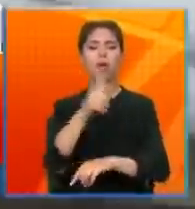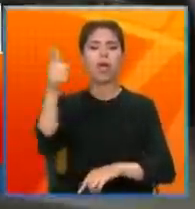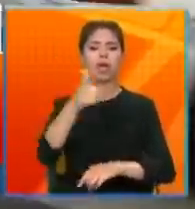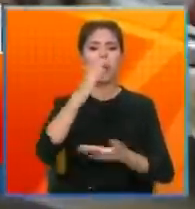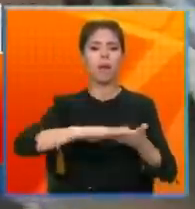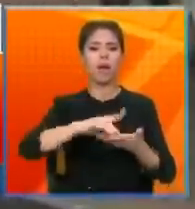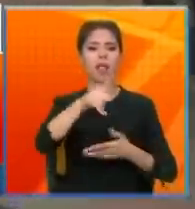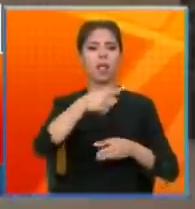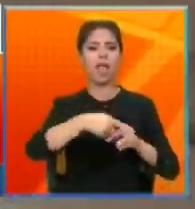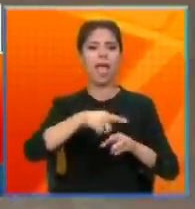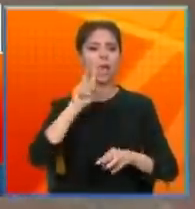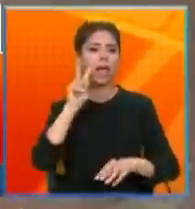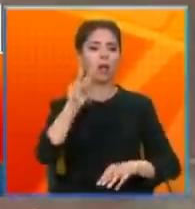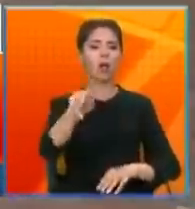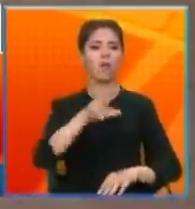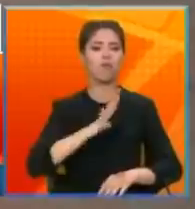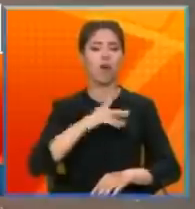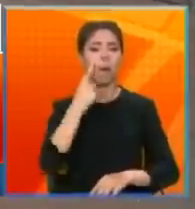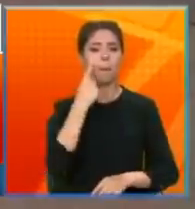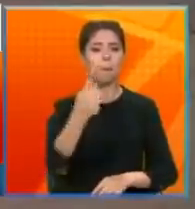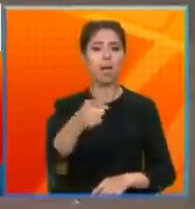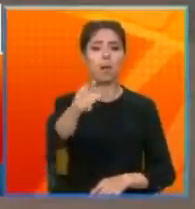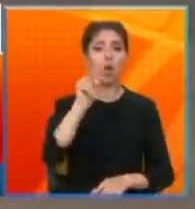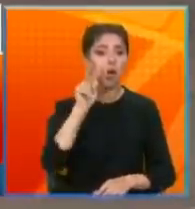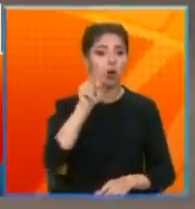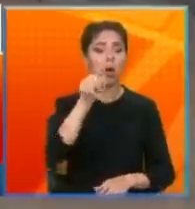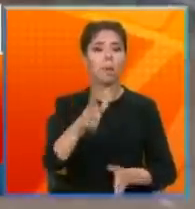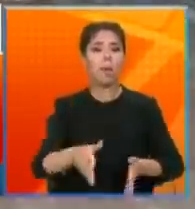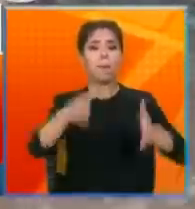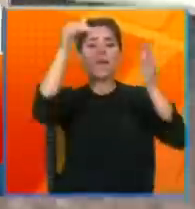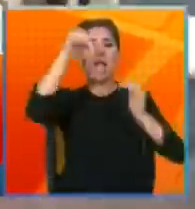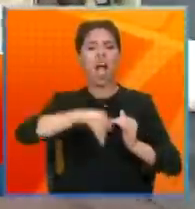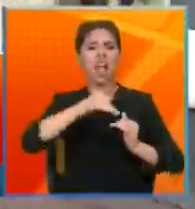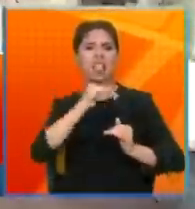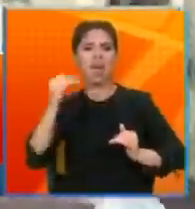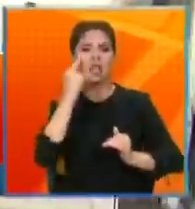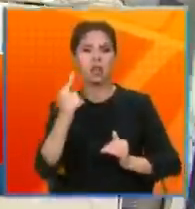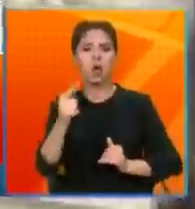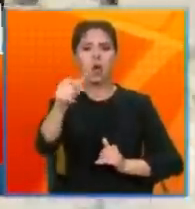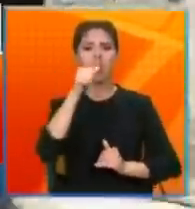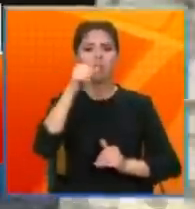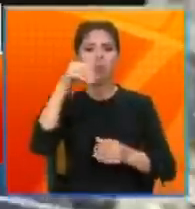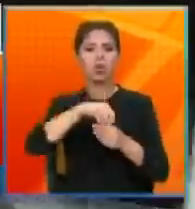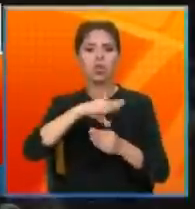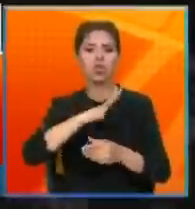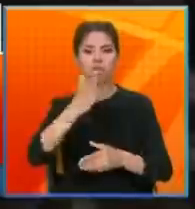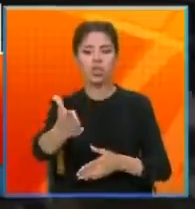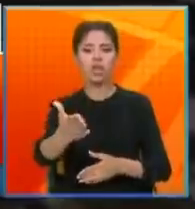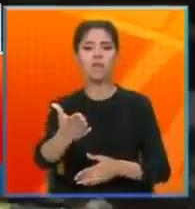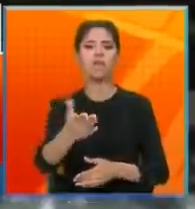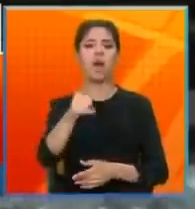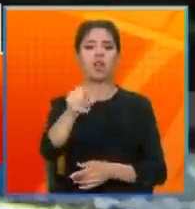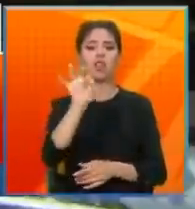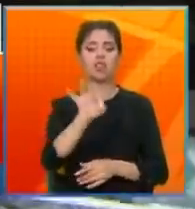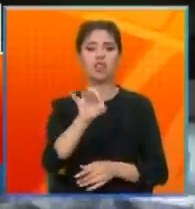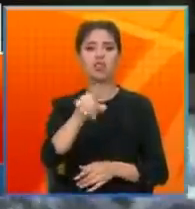arkadaşım Engin sizlere gösterecek. Gördüğünüz gibi bir binanın bodrum katı şu an hala içeride su var ve